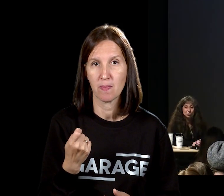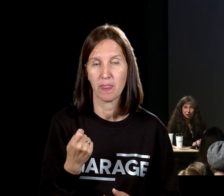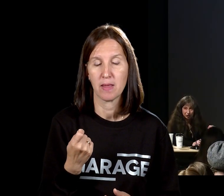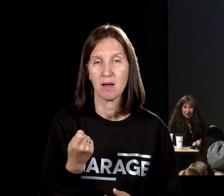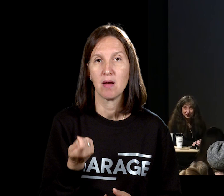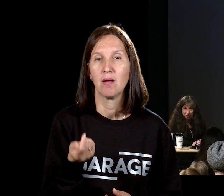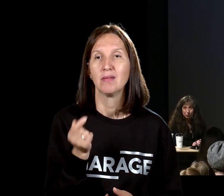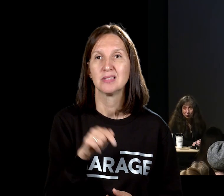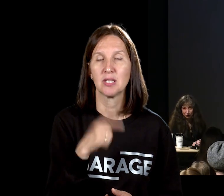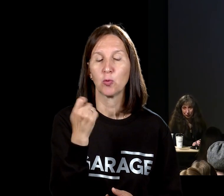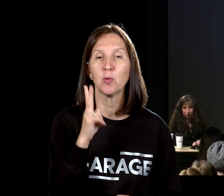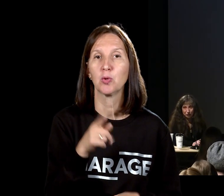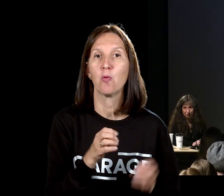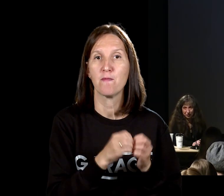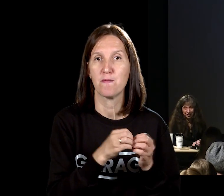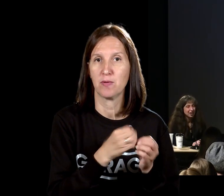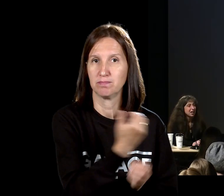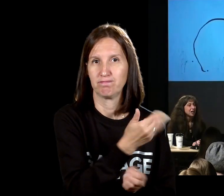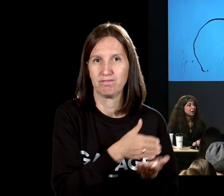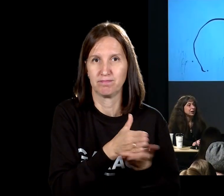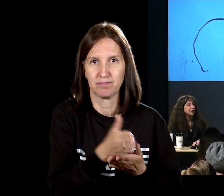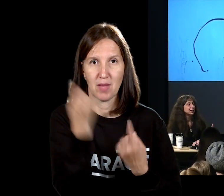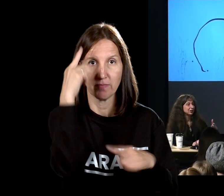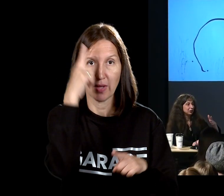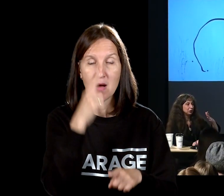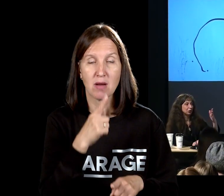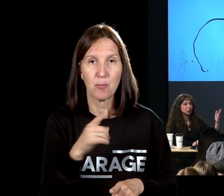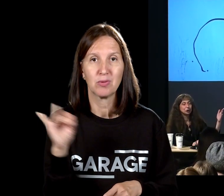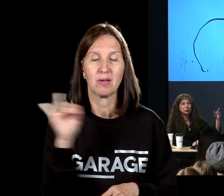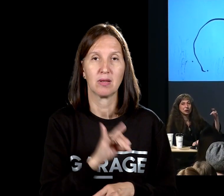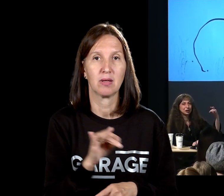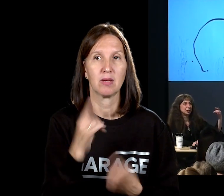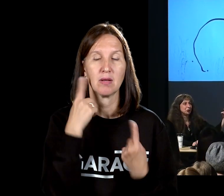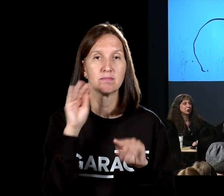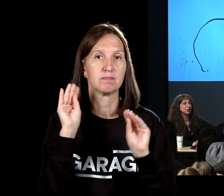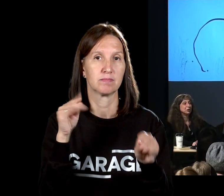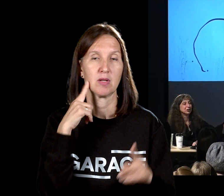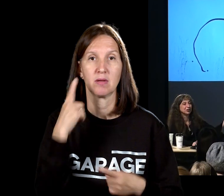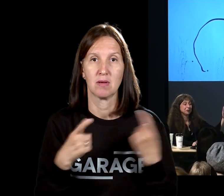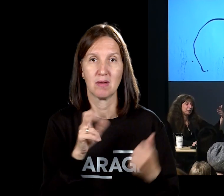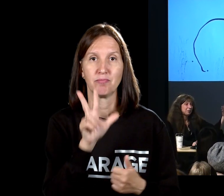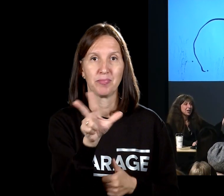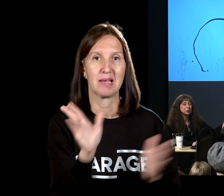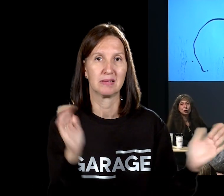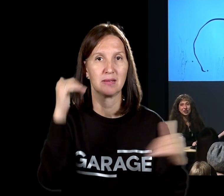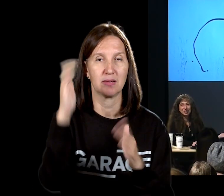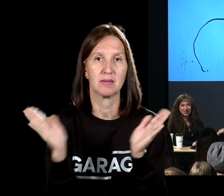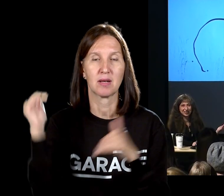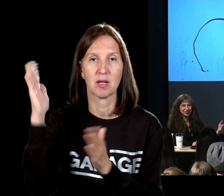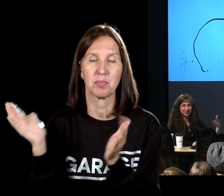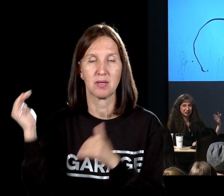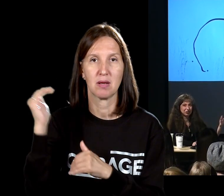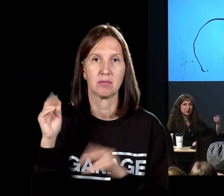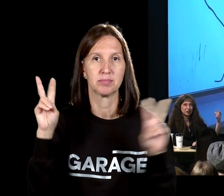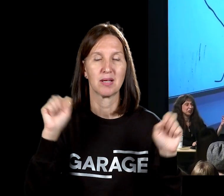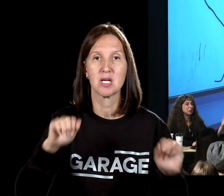с теми, кто это, с этим работает в то же время, и создает вот такой совершенно потрясающий триптих из пустоты, да,